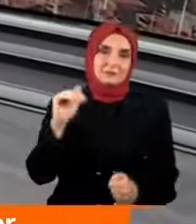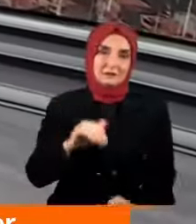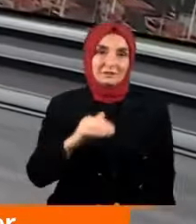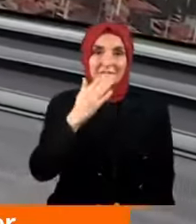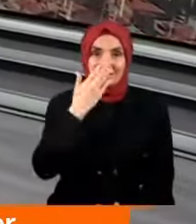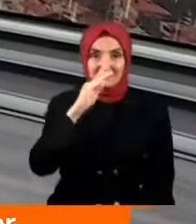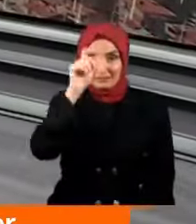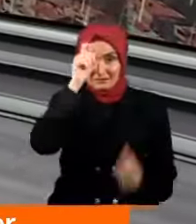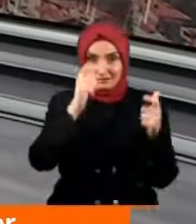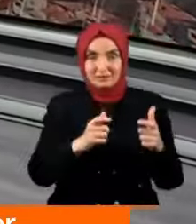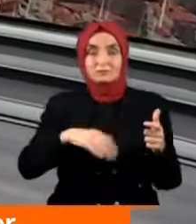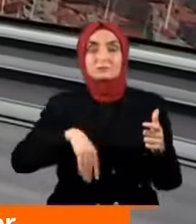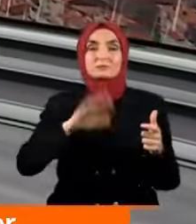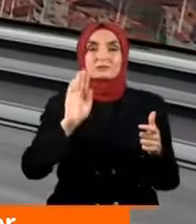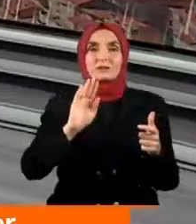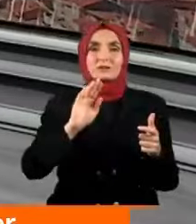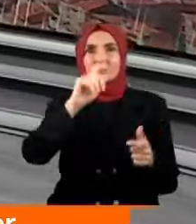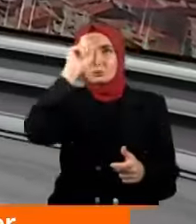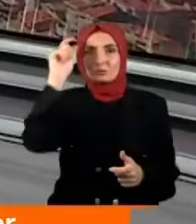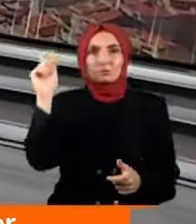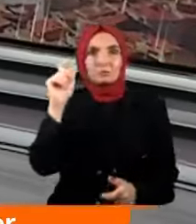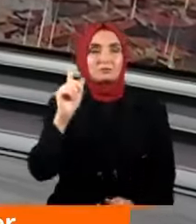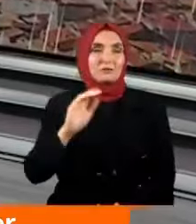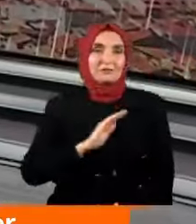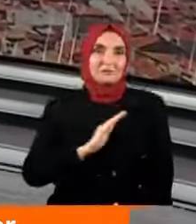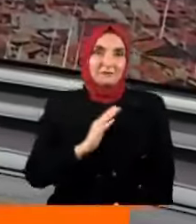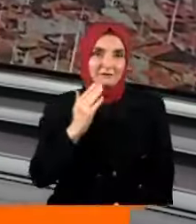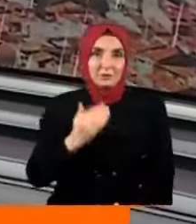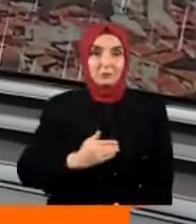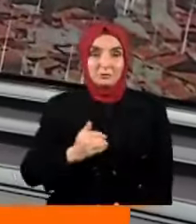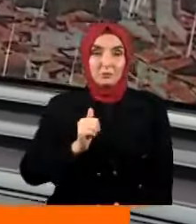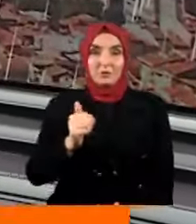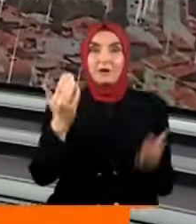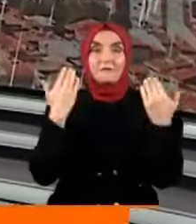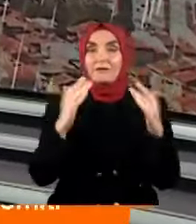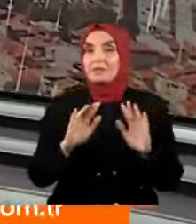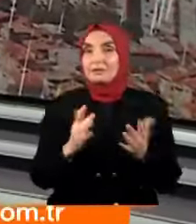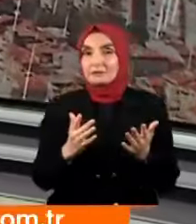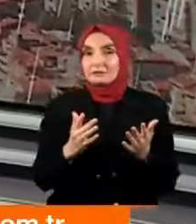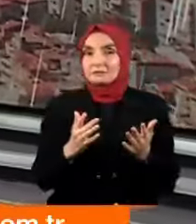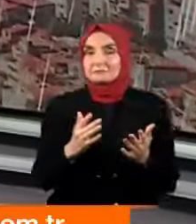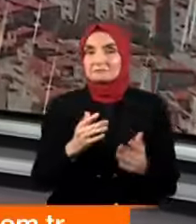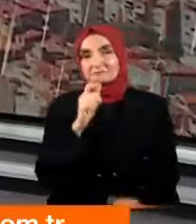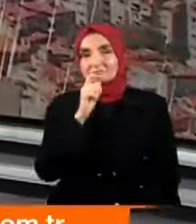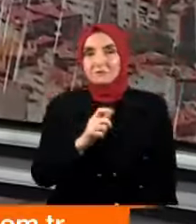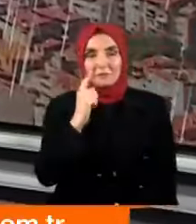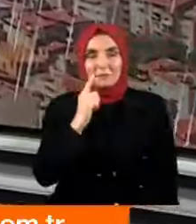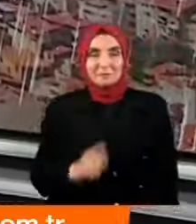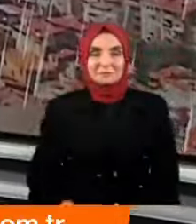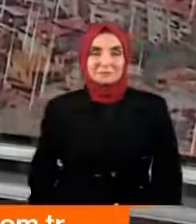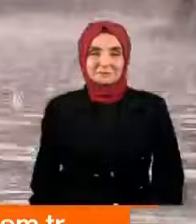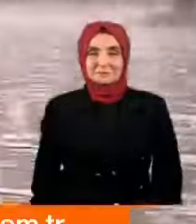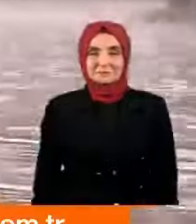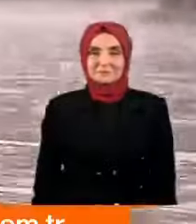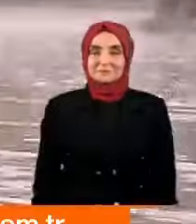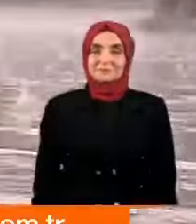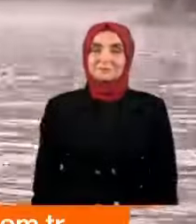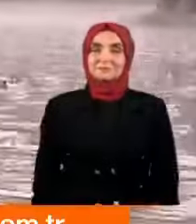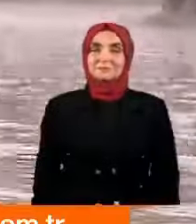etkili. Peki önümüzdeki günlerde bizi nasıl bir hava bekliyor? Merak edenler için de yanıtı geliyor.